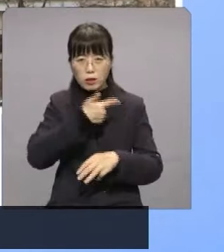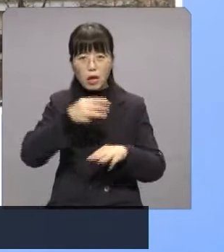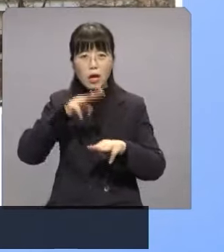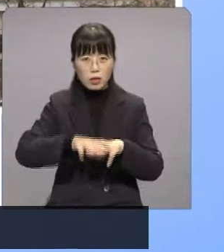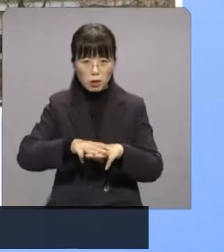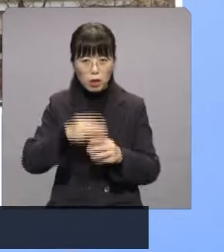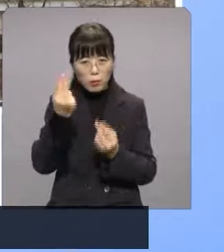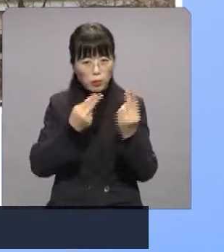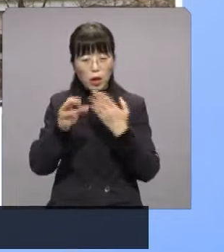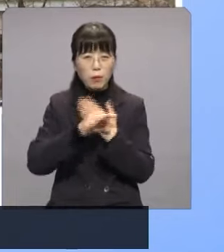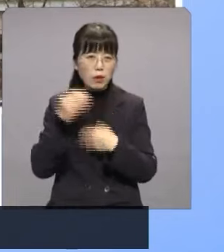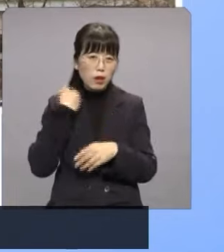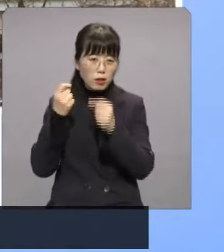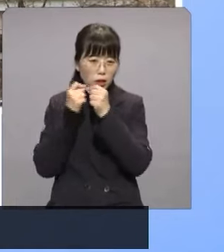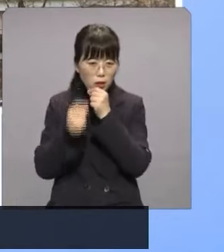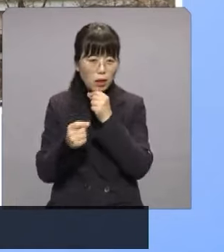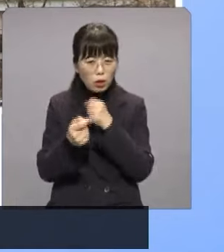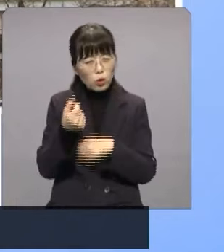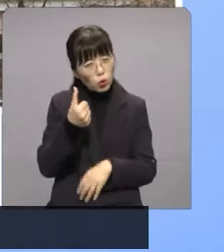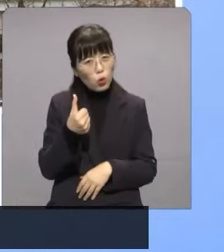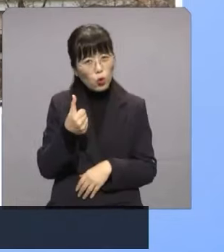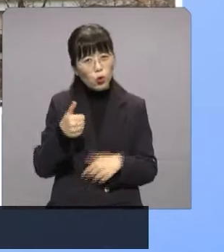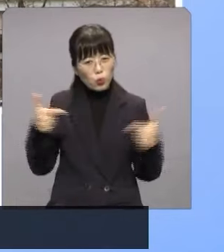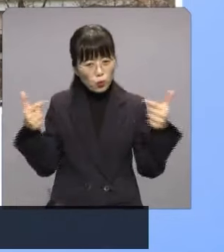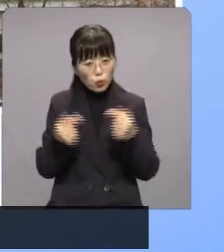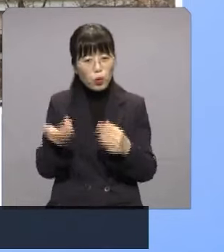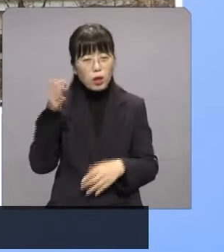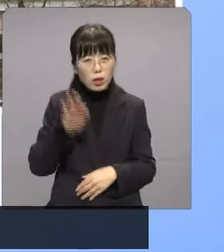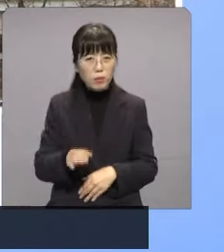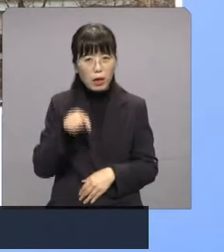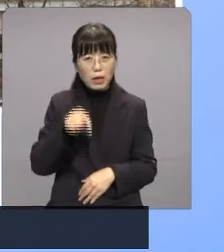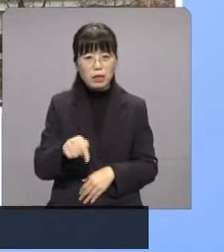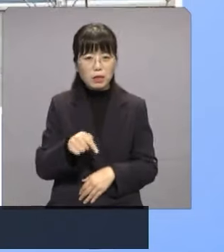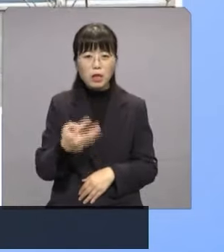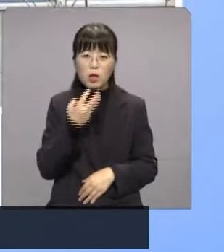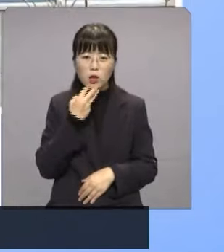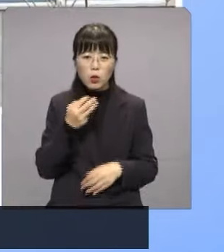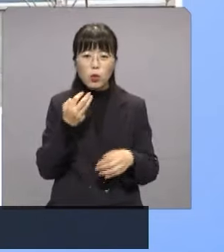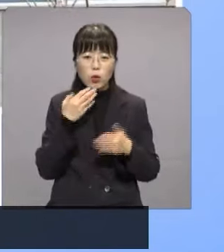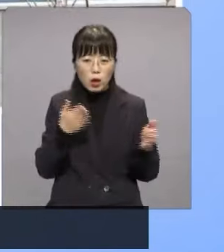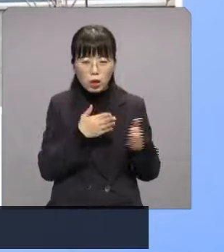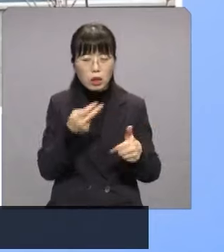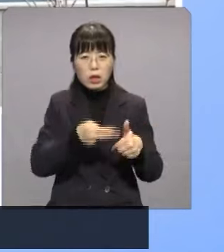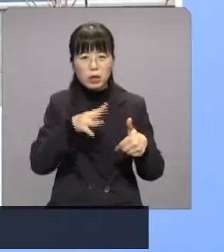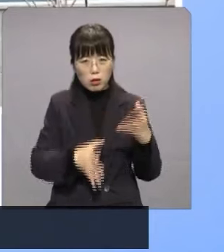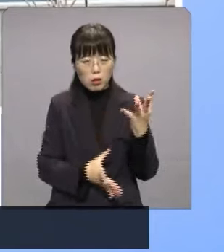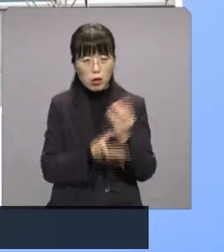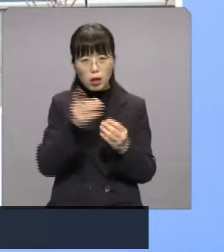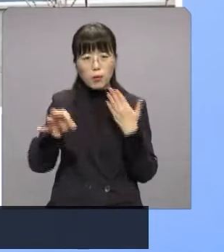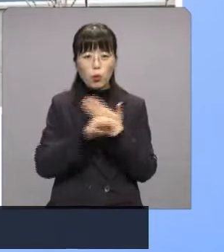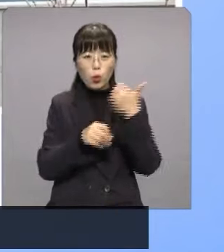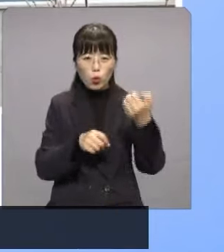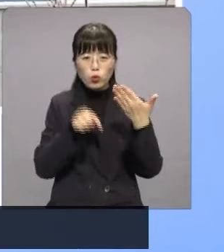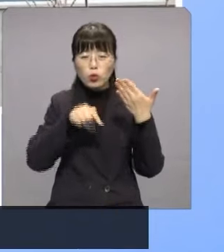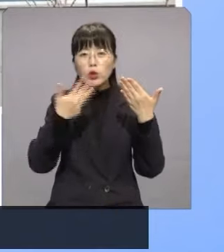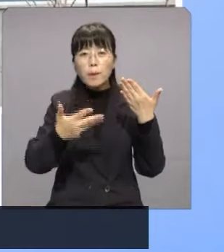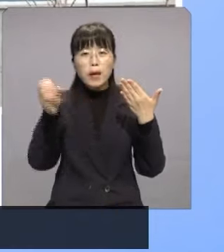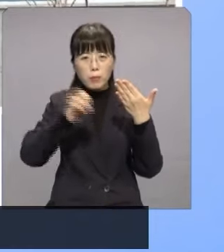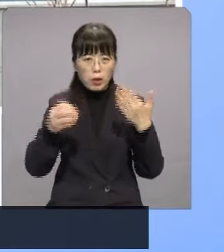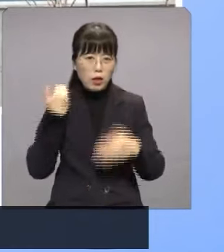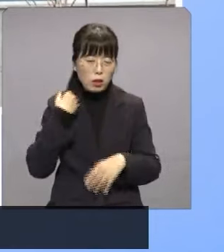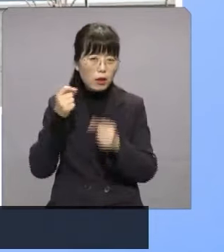대전시에 비해서는 전세 사기가 조금 좀 처지긴 했습니다만 이들 서울, 경기, 인천의 수도권 다 합치게 되면 59.8%입니다.